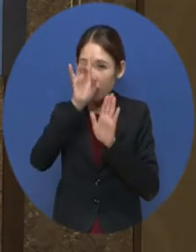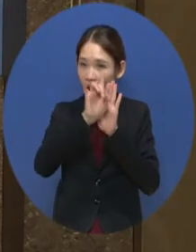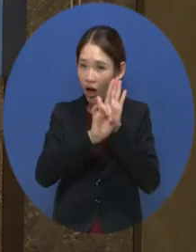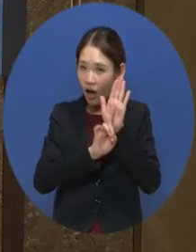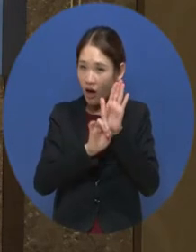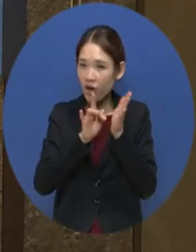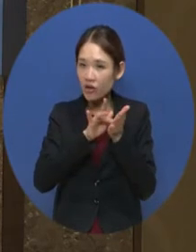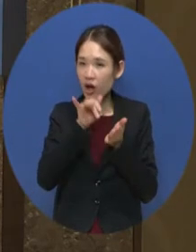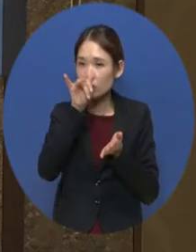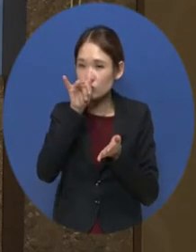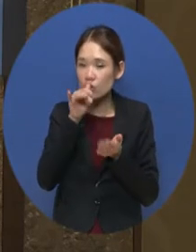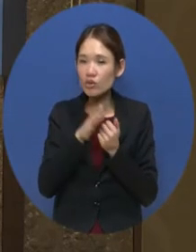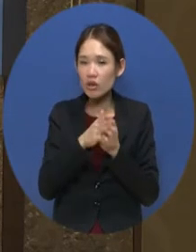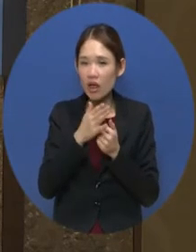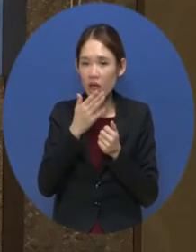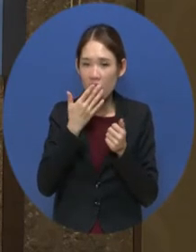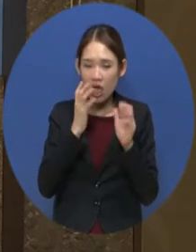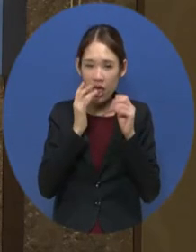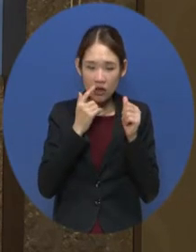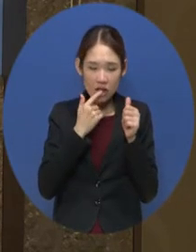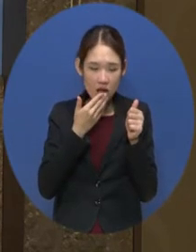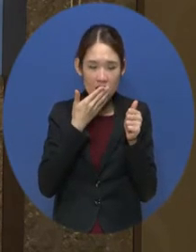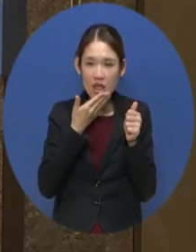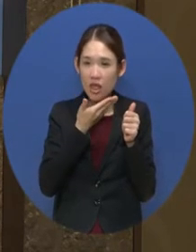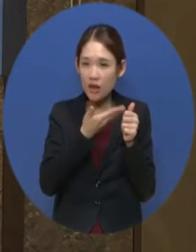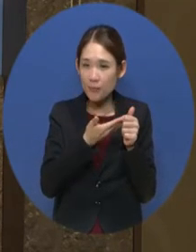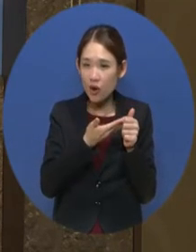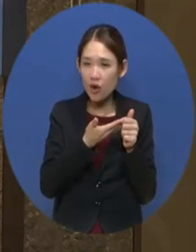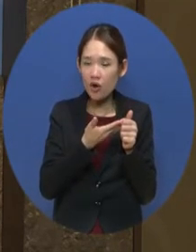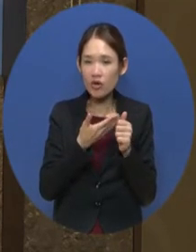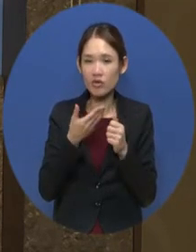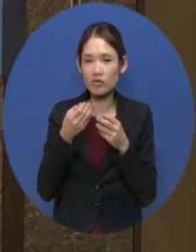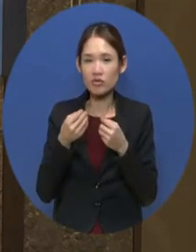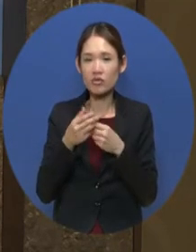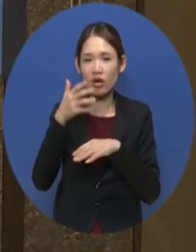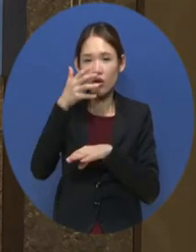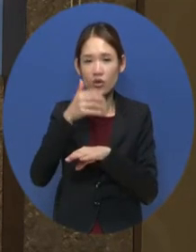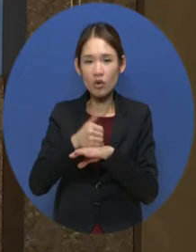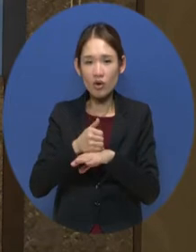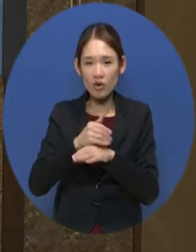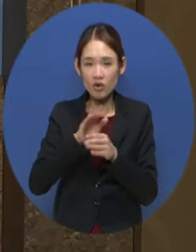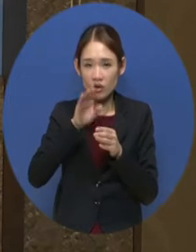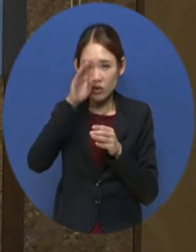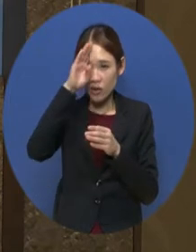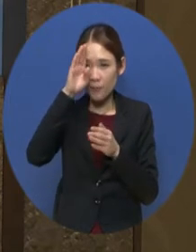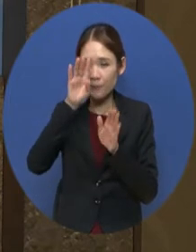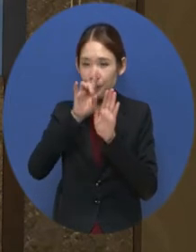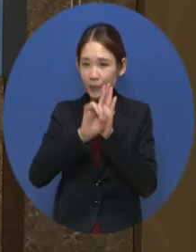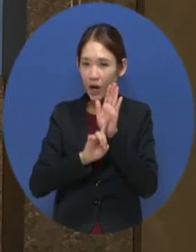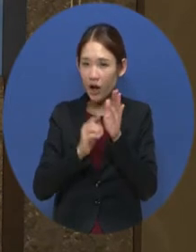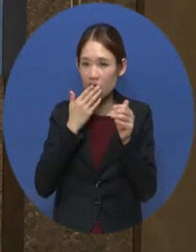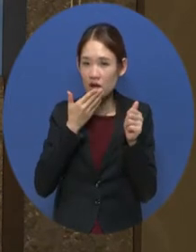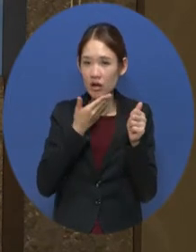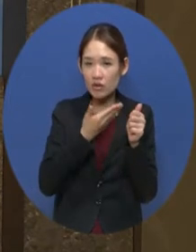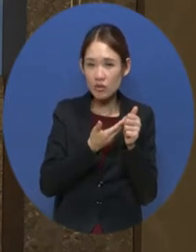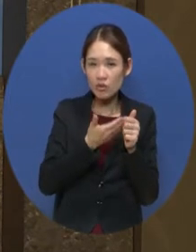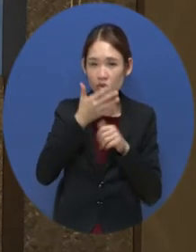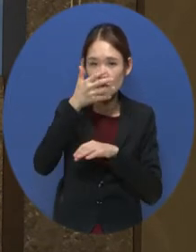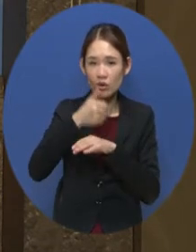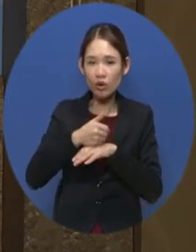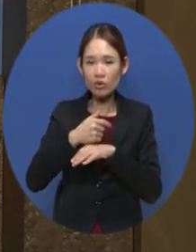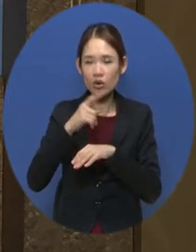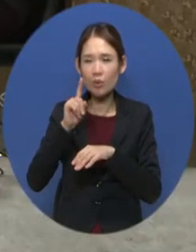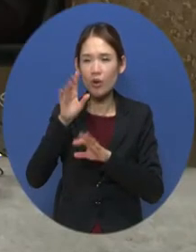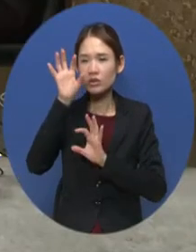아이에게 이제 해열제를 먹인 적이 있는데 결과적으로 그 해열제를 먹이고 나서 이제 실수했다는